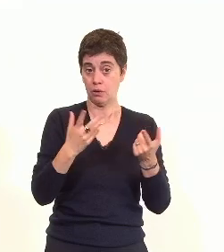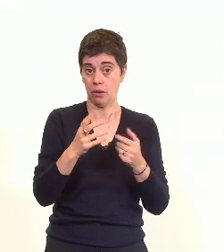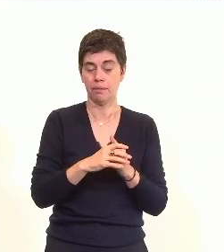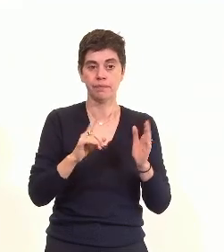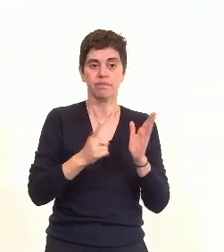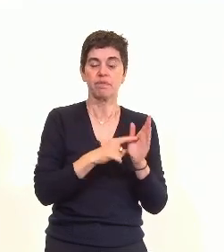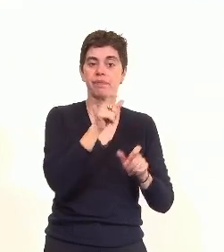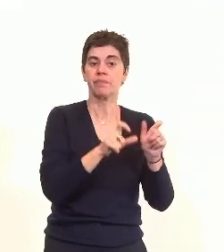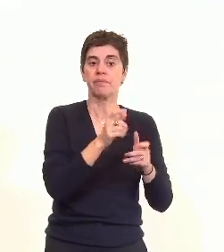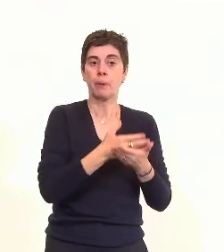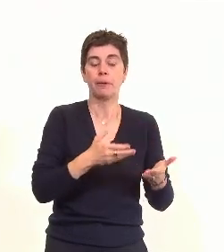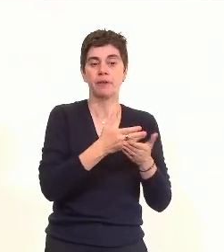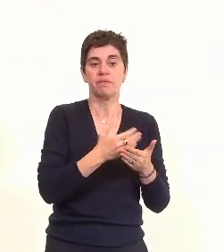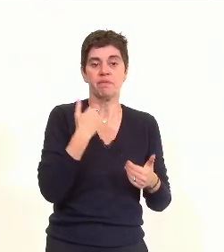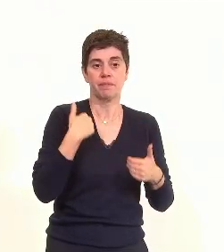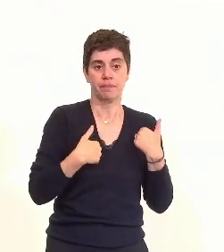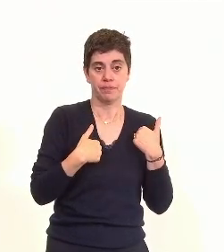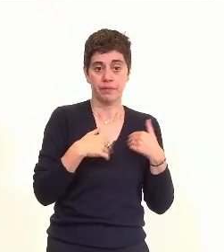importantes pour elles.